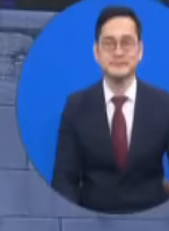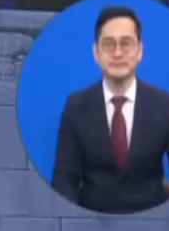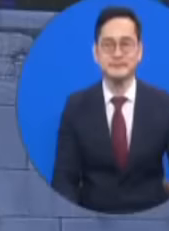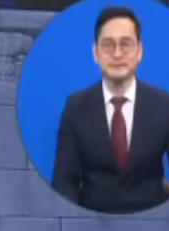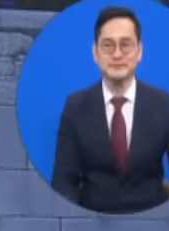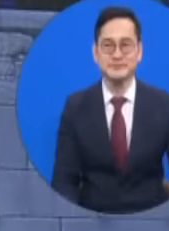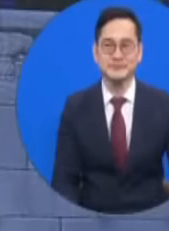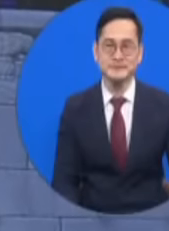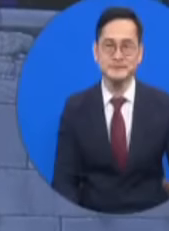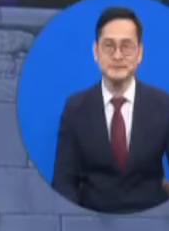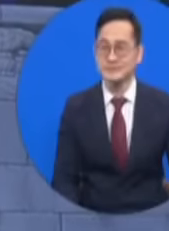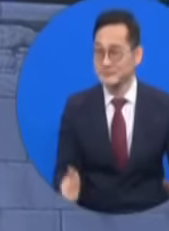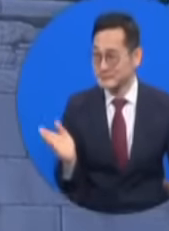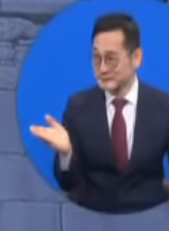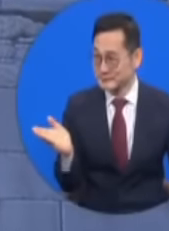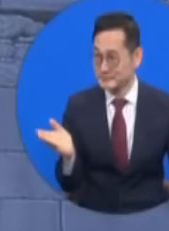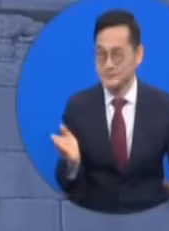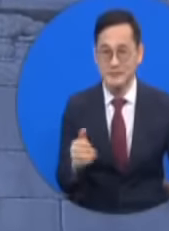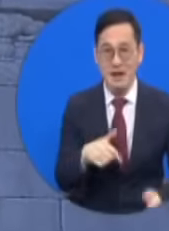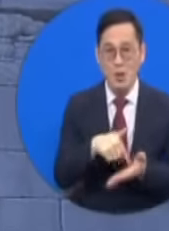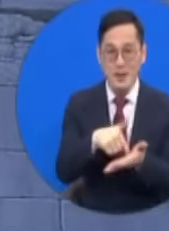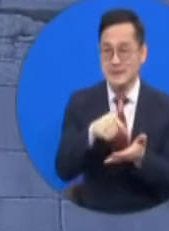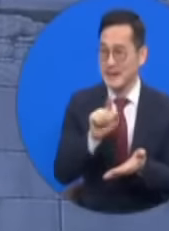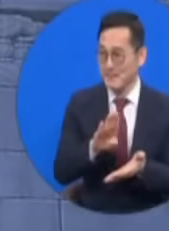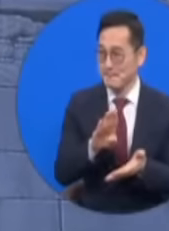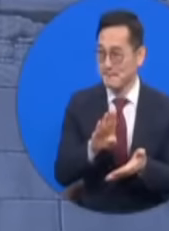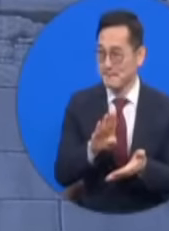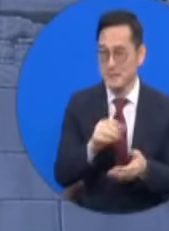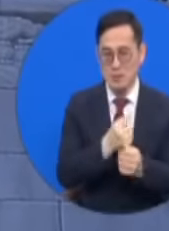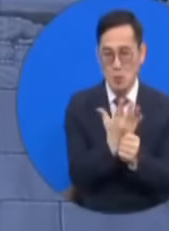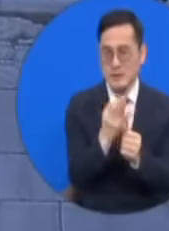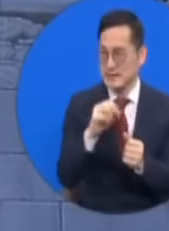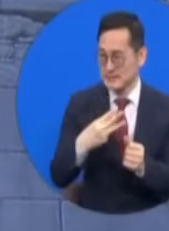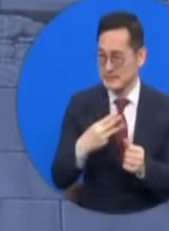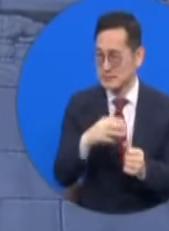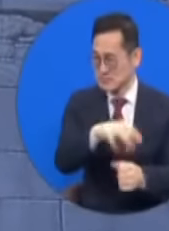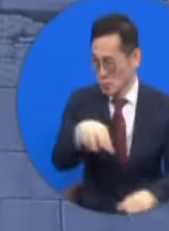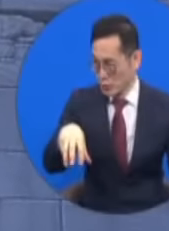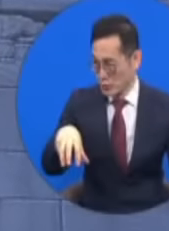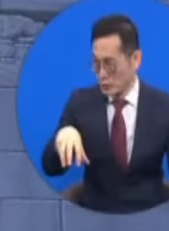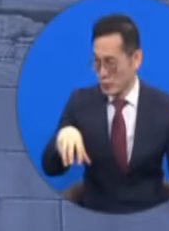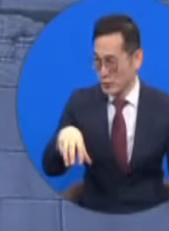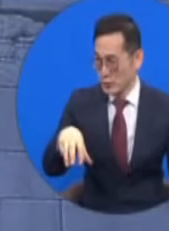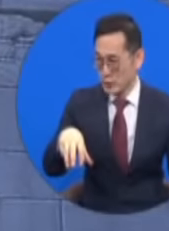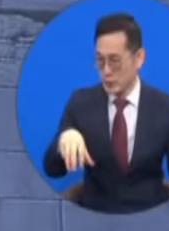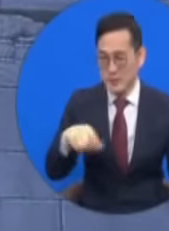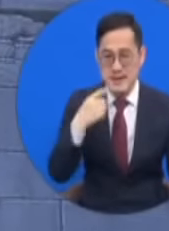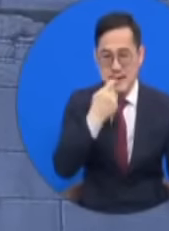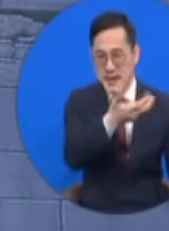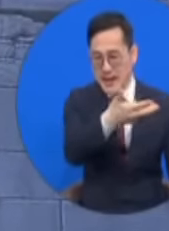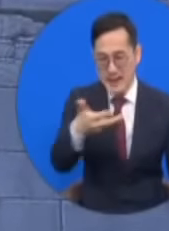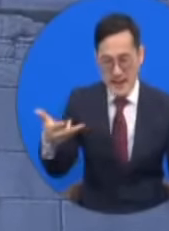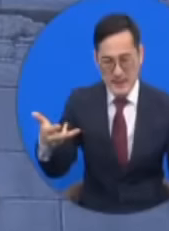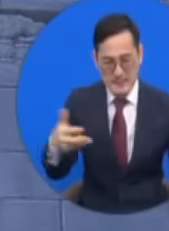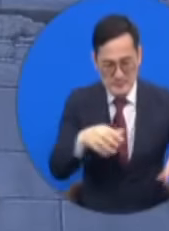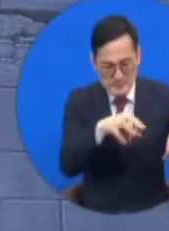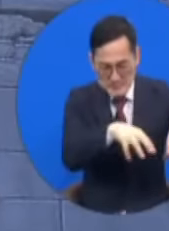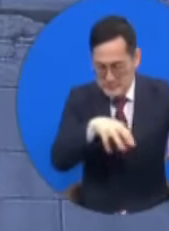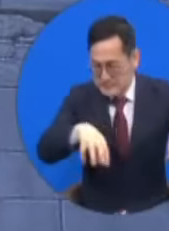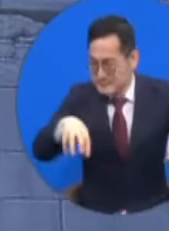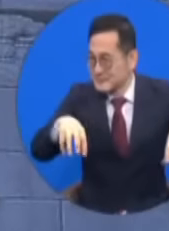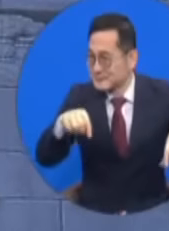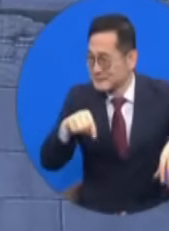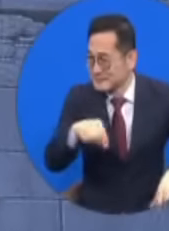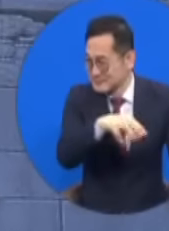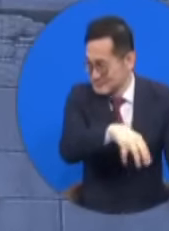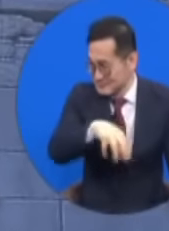김광삼 변호사님, 광진과 동작을 모두 다 이 한강을 따라서 굽이굽이